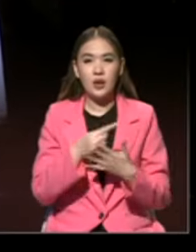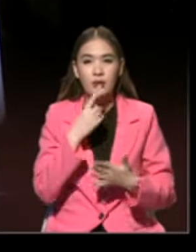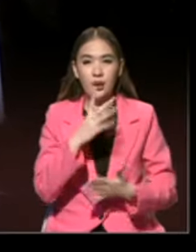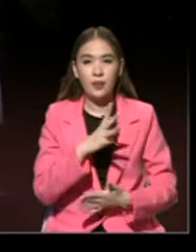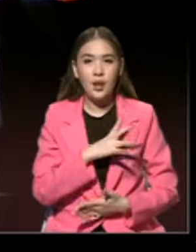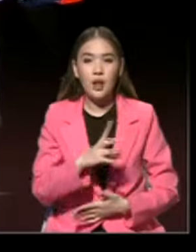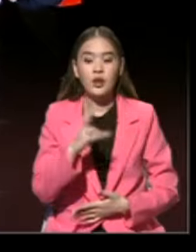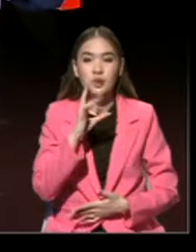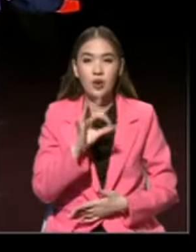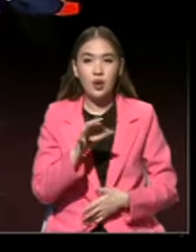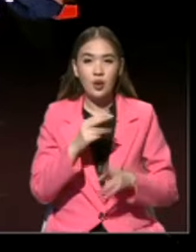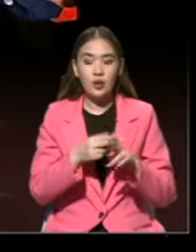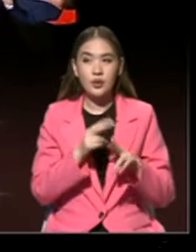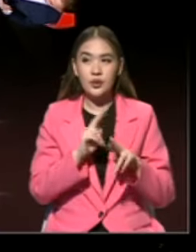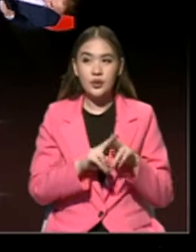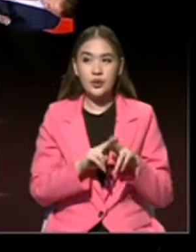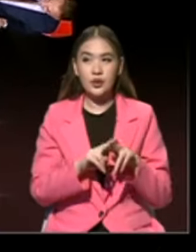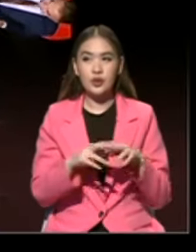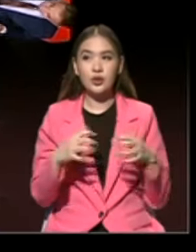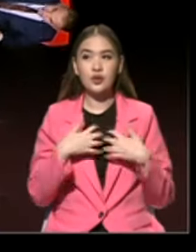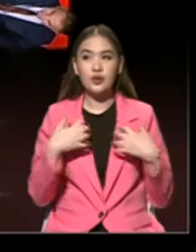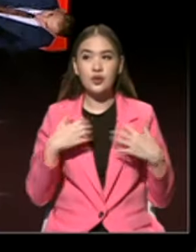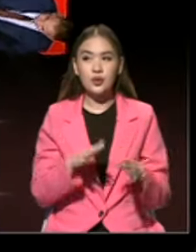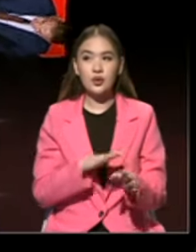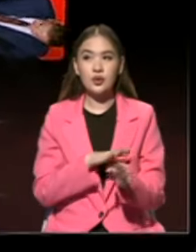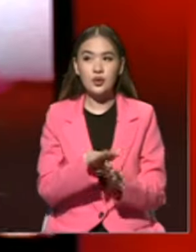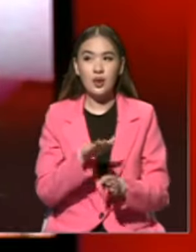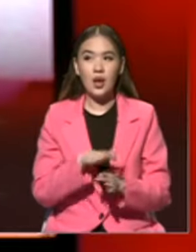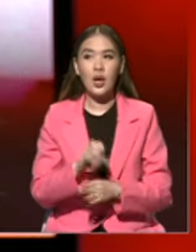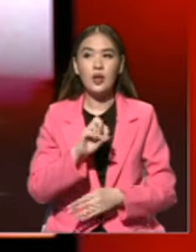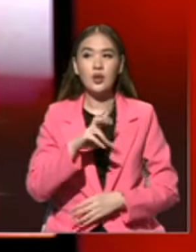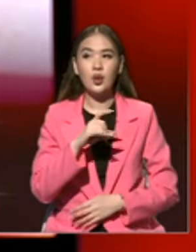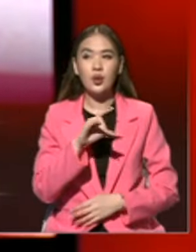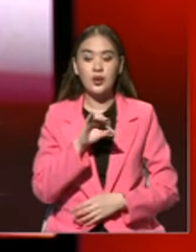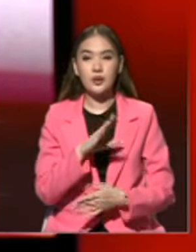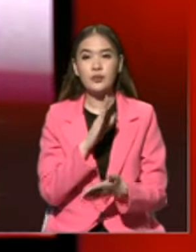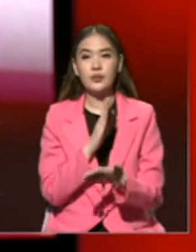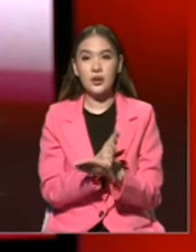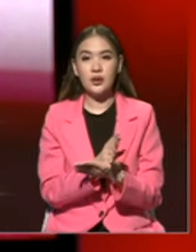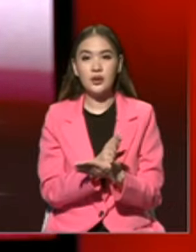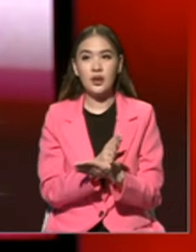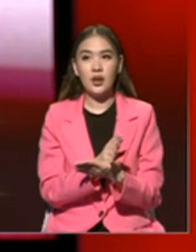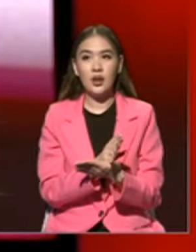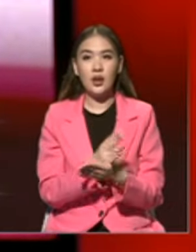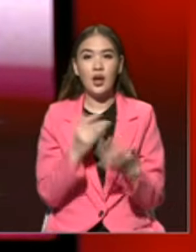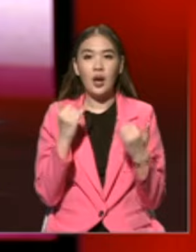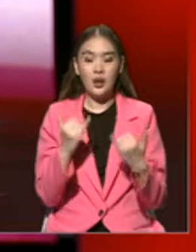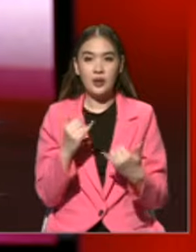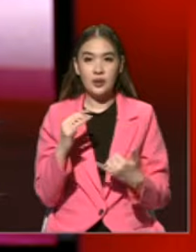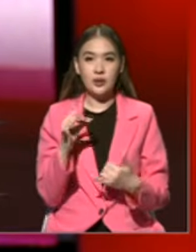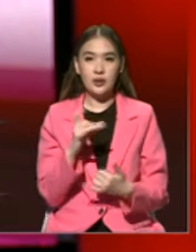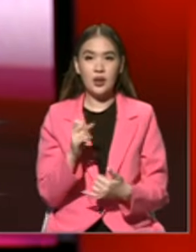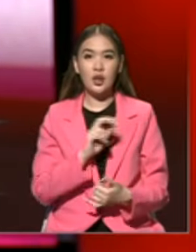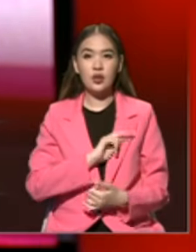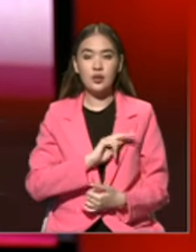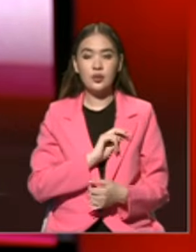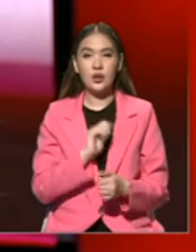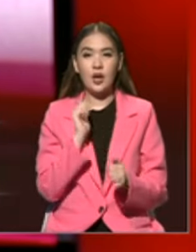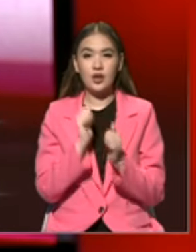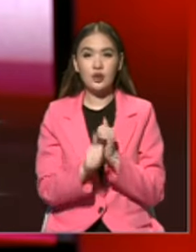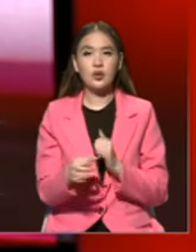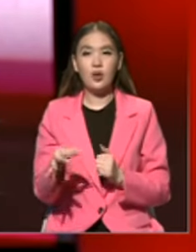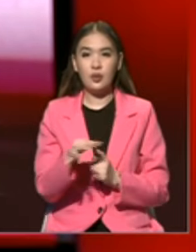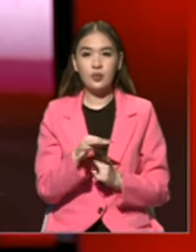Тіркелмеген малда толық өтелетін болады осы алгоритмге сәйкес. Осы алгоритм қазір жұмыс үшін әрбір облысқа жеткізілді.